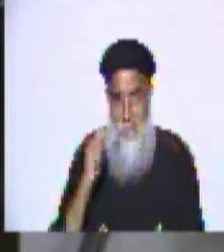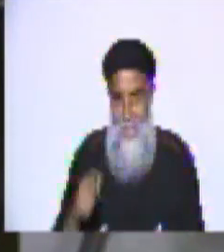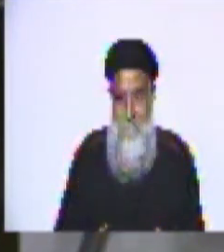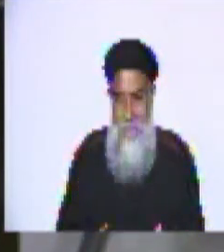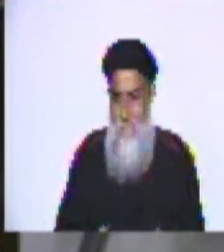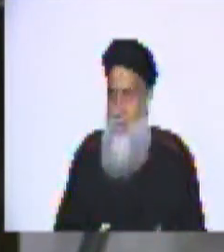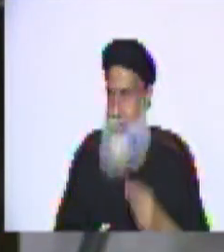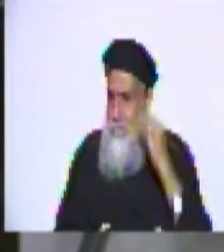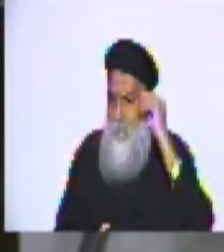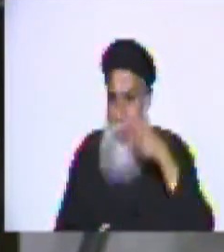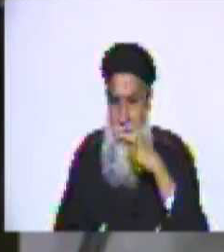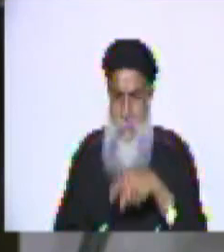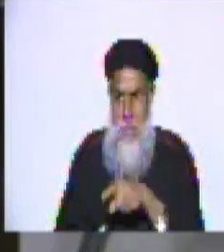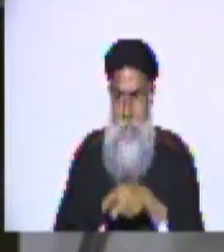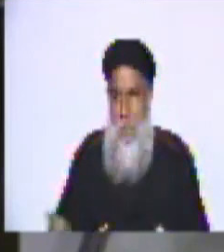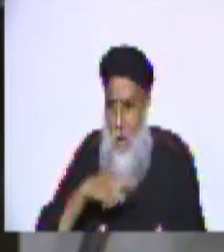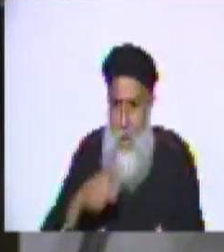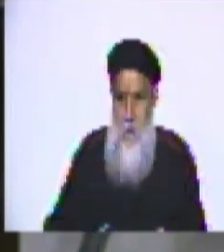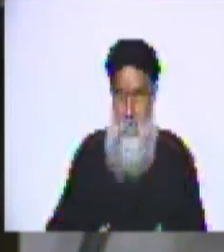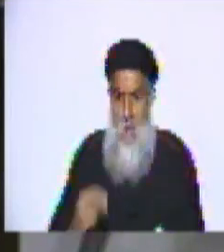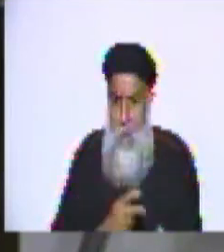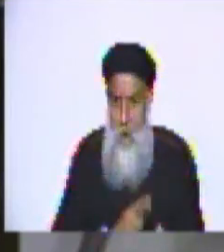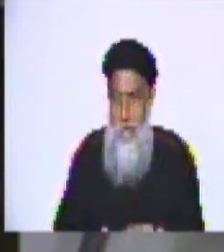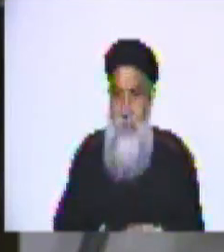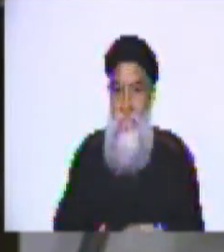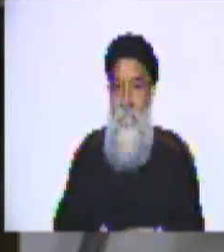من هذه المرأة وما حالها أنها خاطئة،